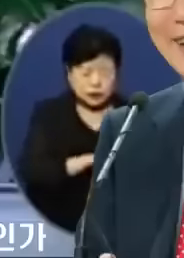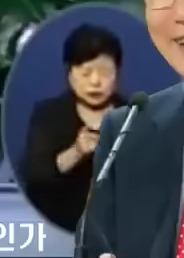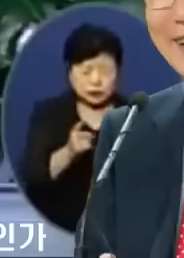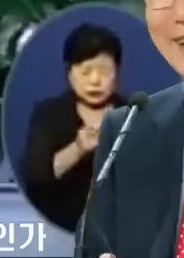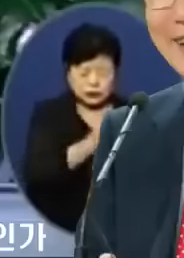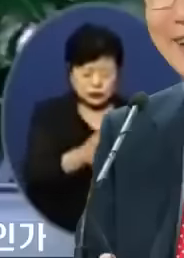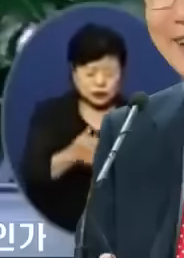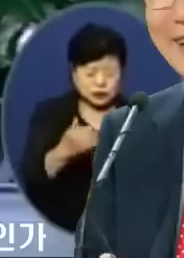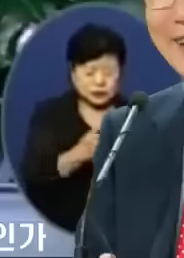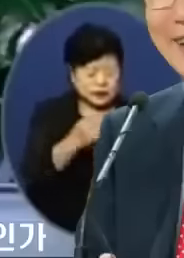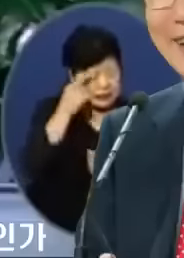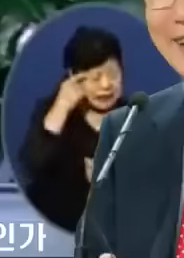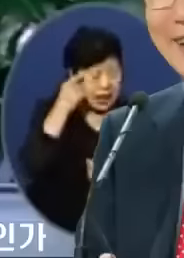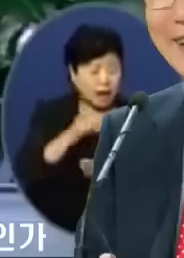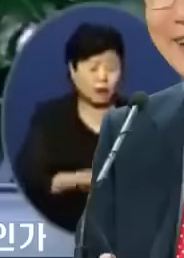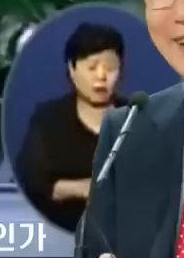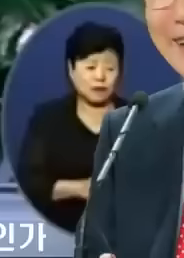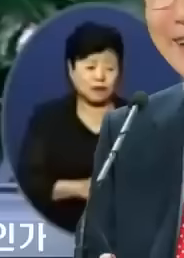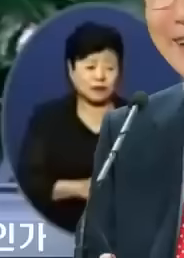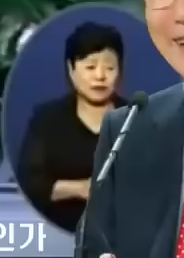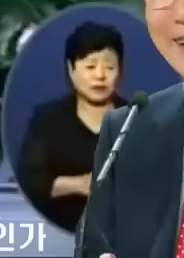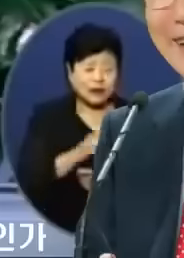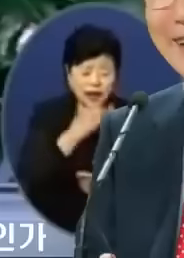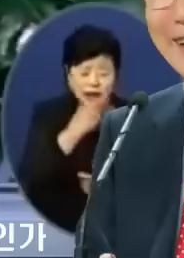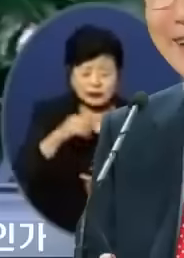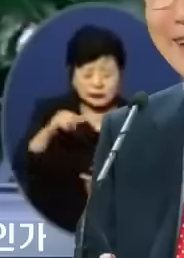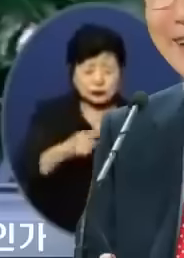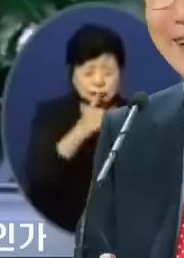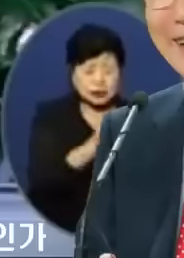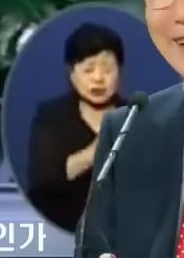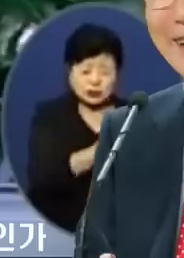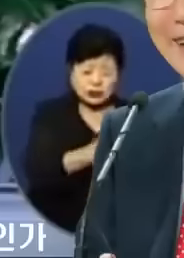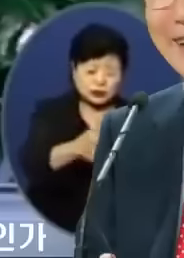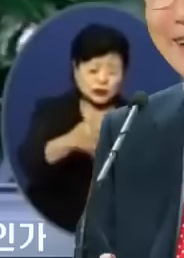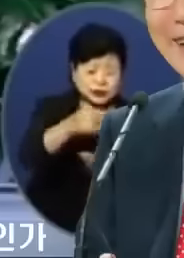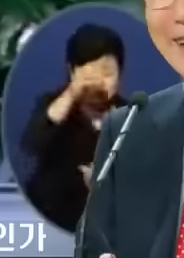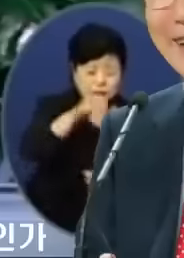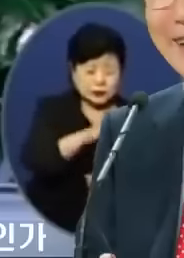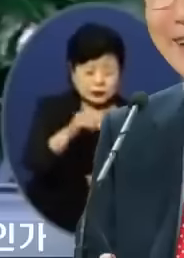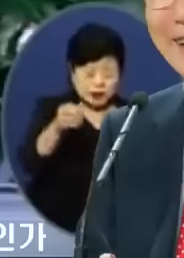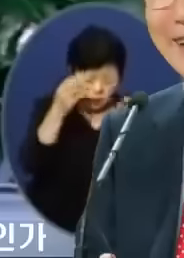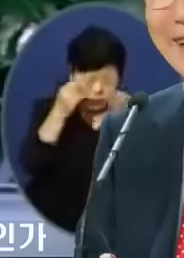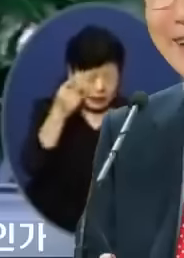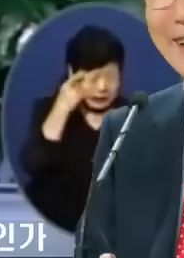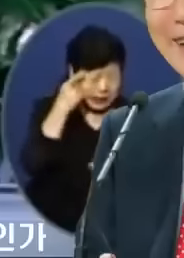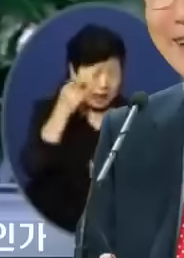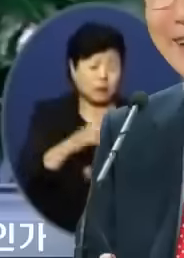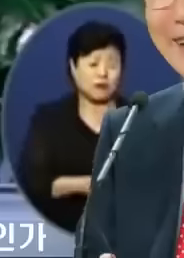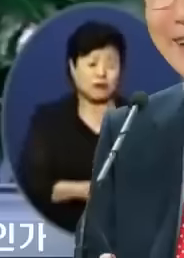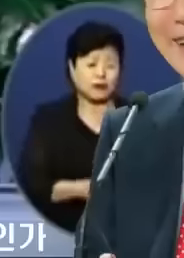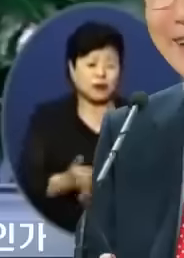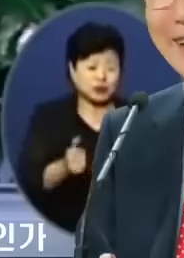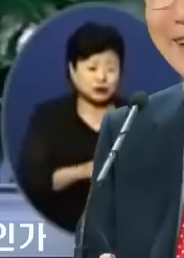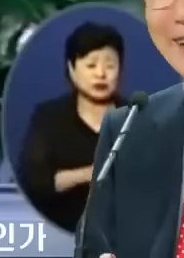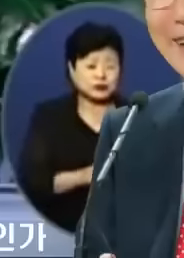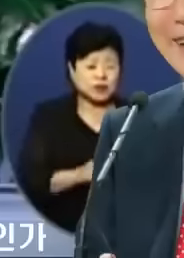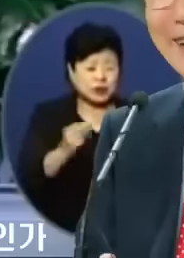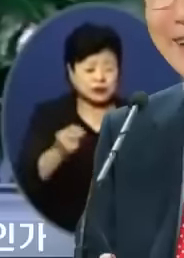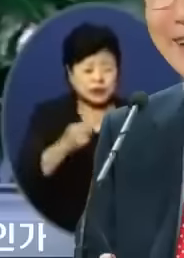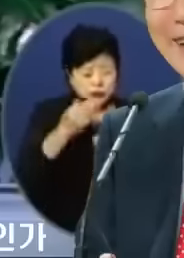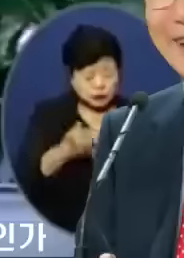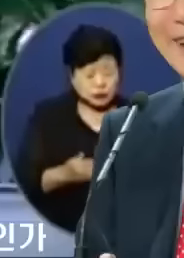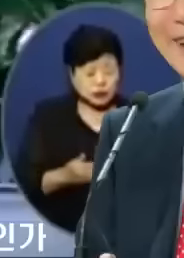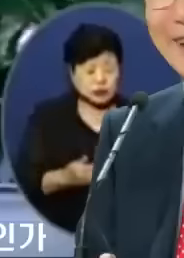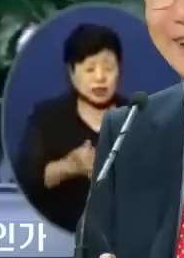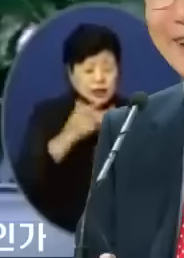주신 주님의 은혜를 생각하고 가난과 저주를 이기해 주신 십자가의 고난을 생각하고 죽음에서 영생을